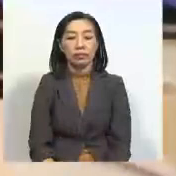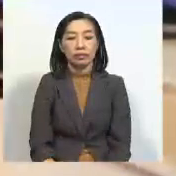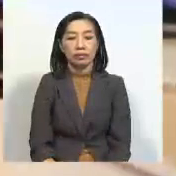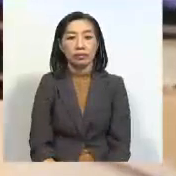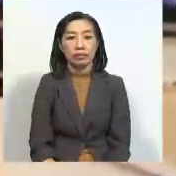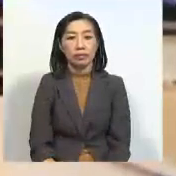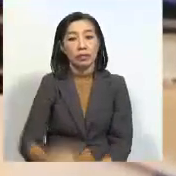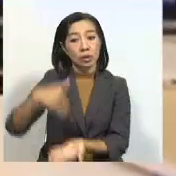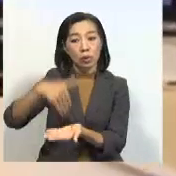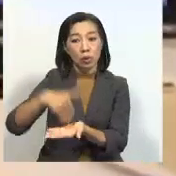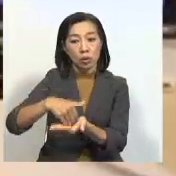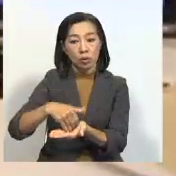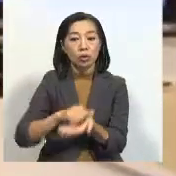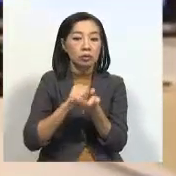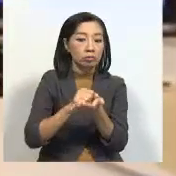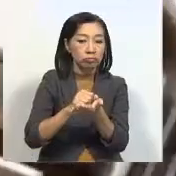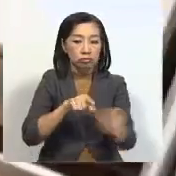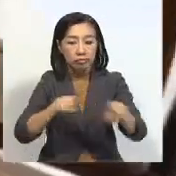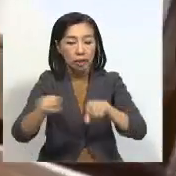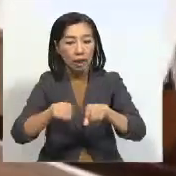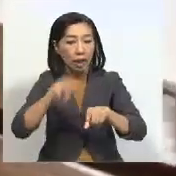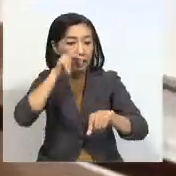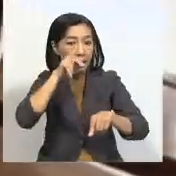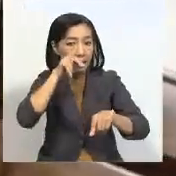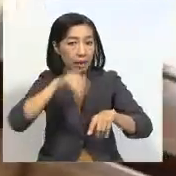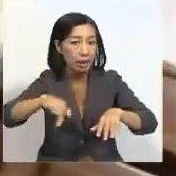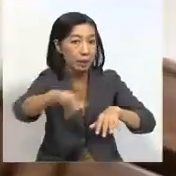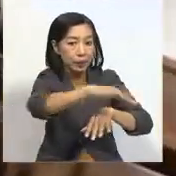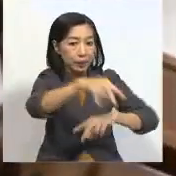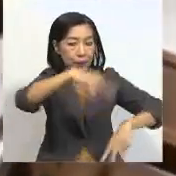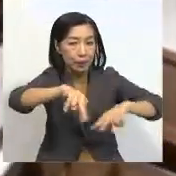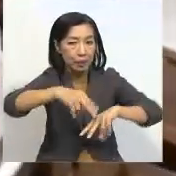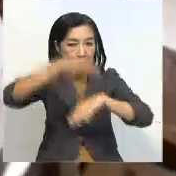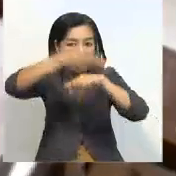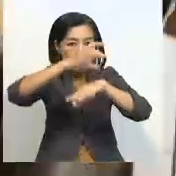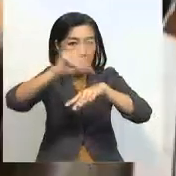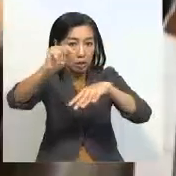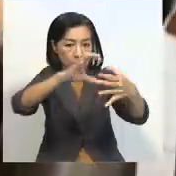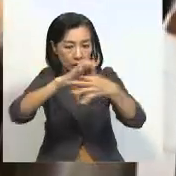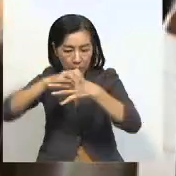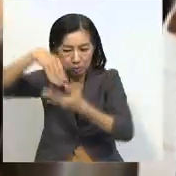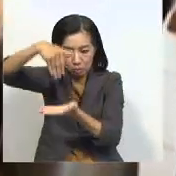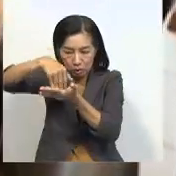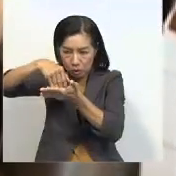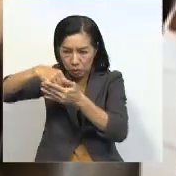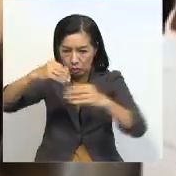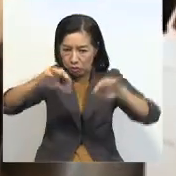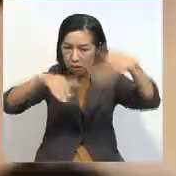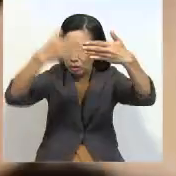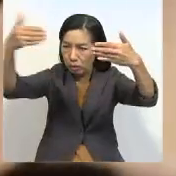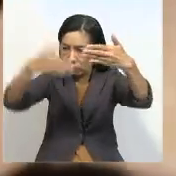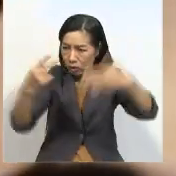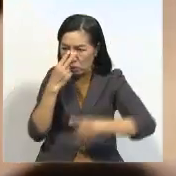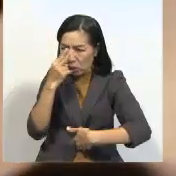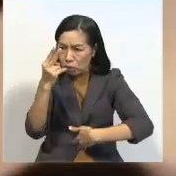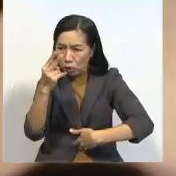โดยศูนย์อำนวยการความปลอดภัยทางน้ำหน้าศูนย์ควบคุมโทรทัศน์วงจรปิด CCTV กรมเจ้าท่าจะคอยติดตามดูแลความ